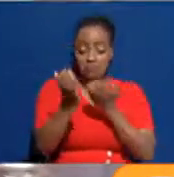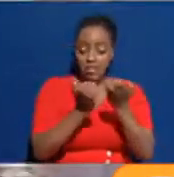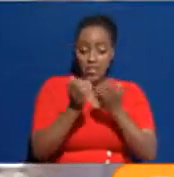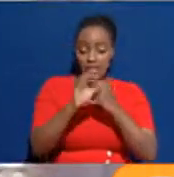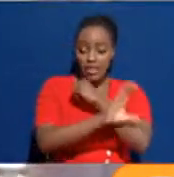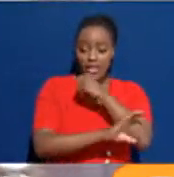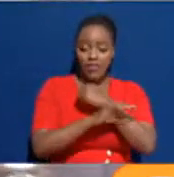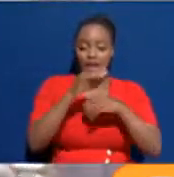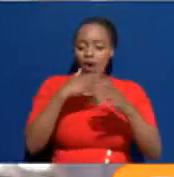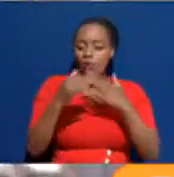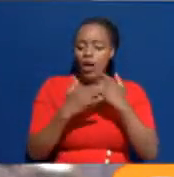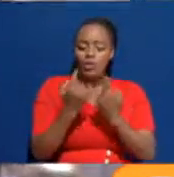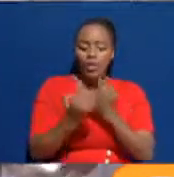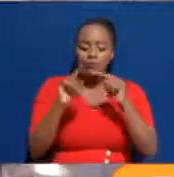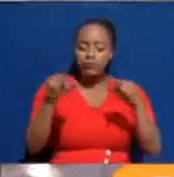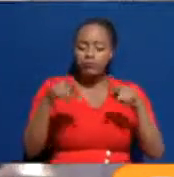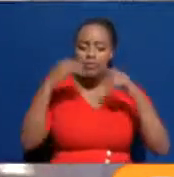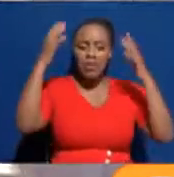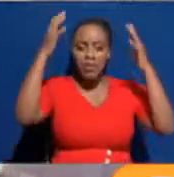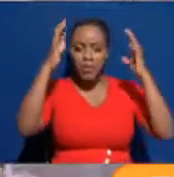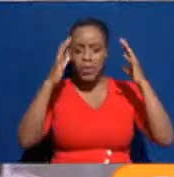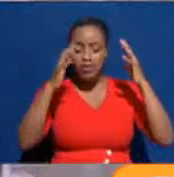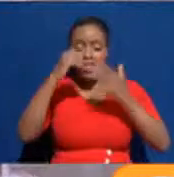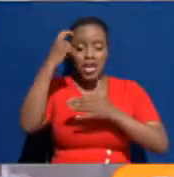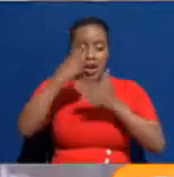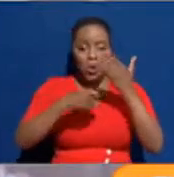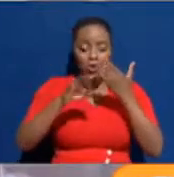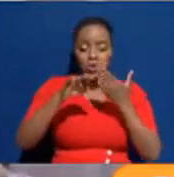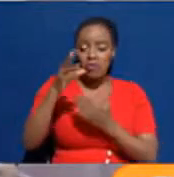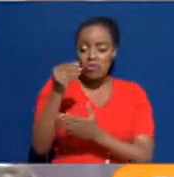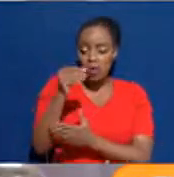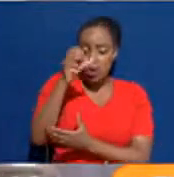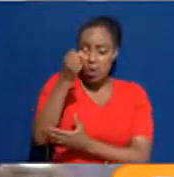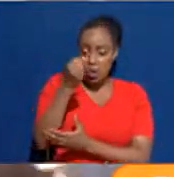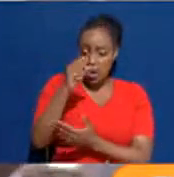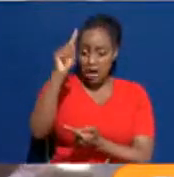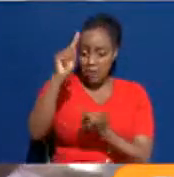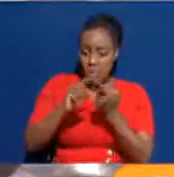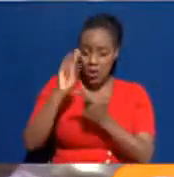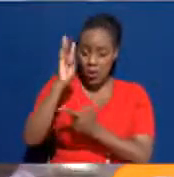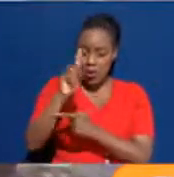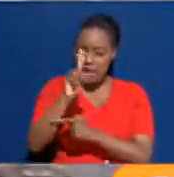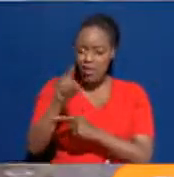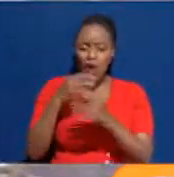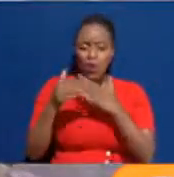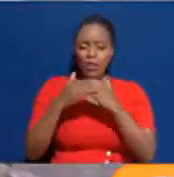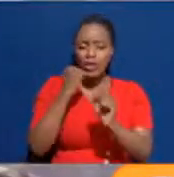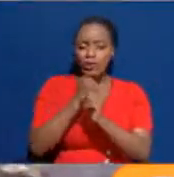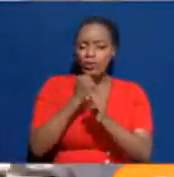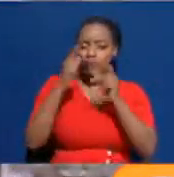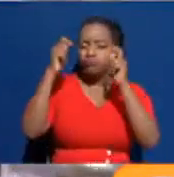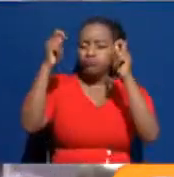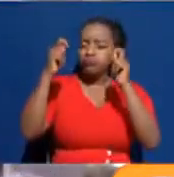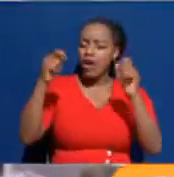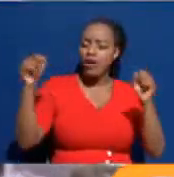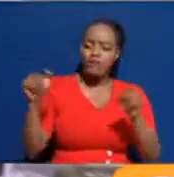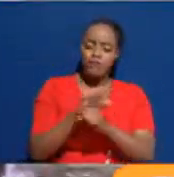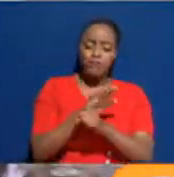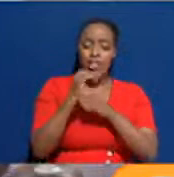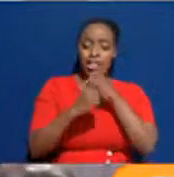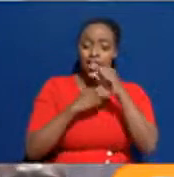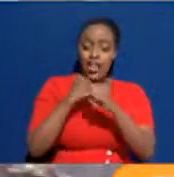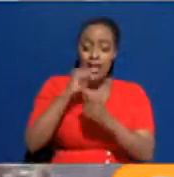ukiweka sufuria miaka 10 kwa kichwa, bei ya unga itapungua? Hata ufanye maandamano mwaka moja, bei ya